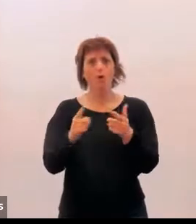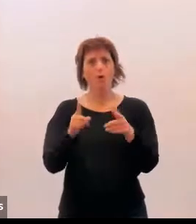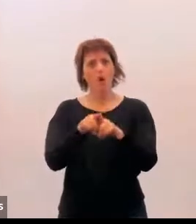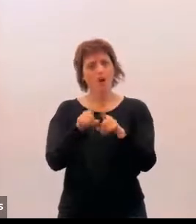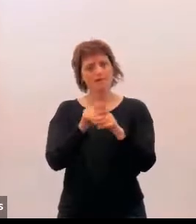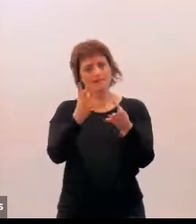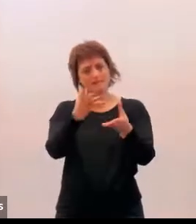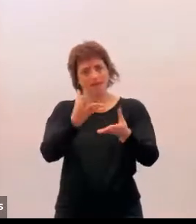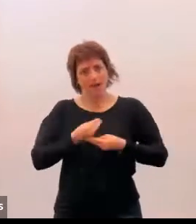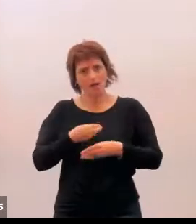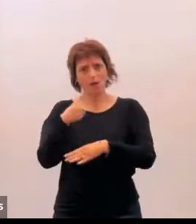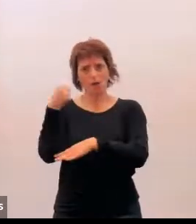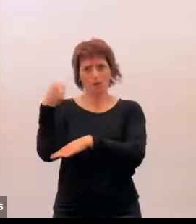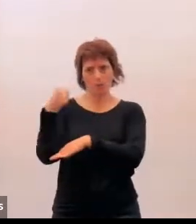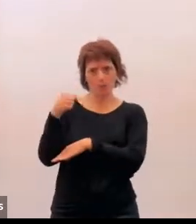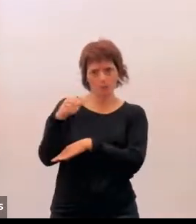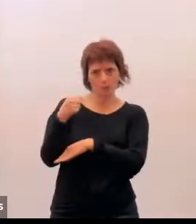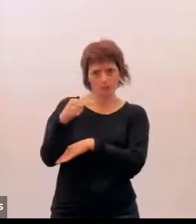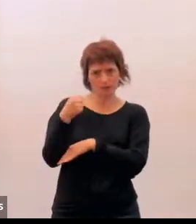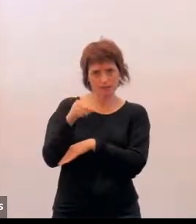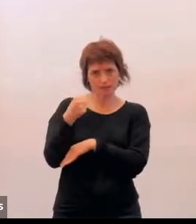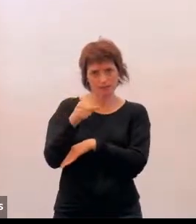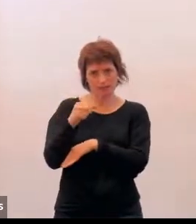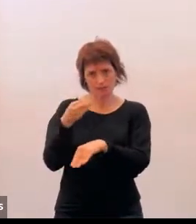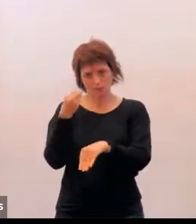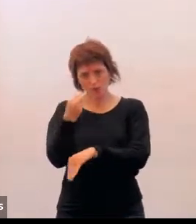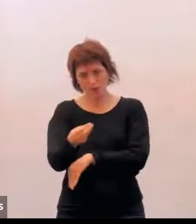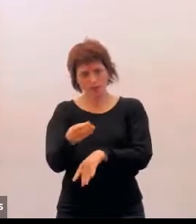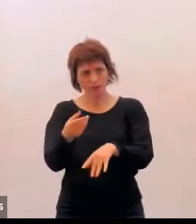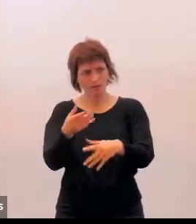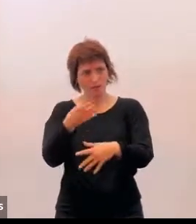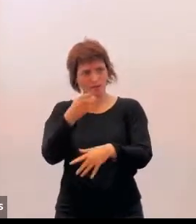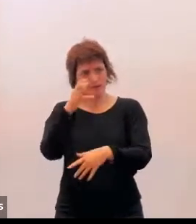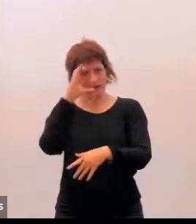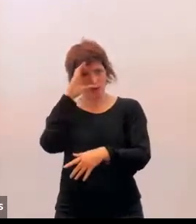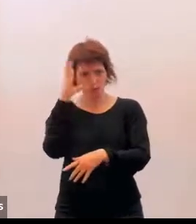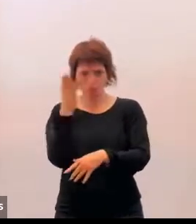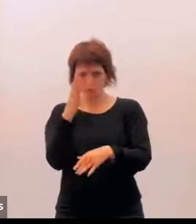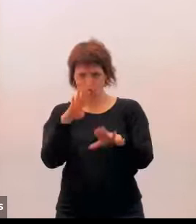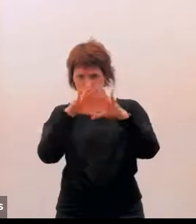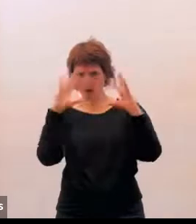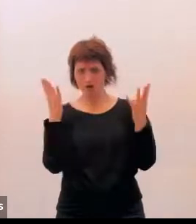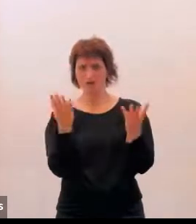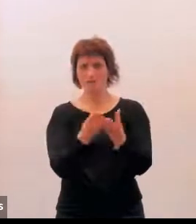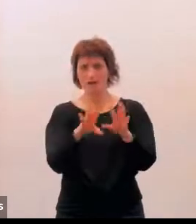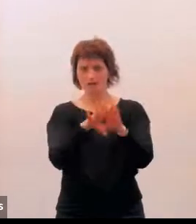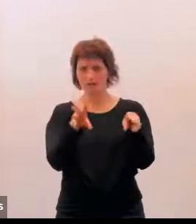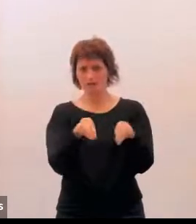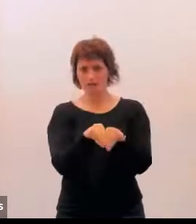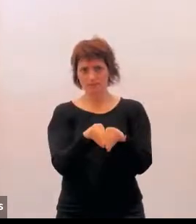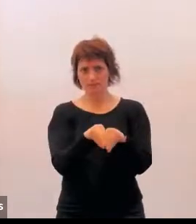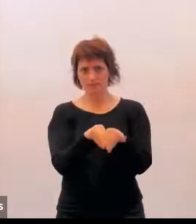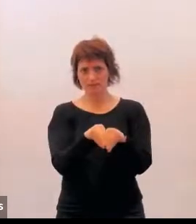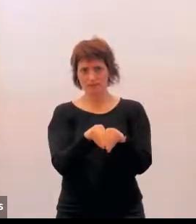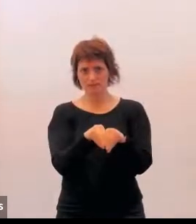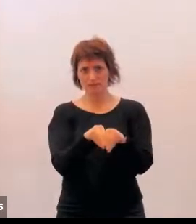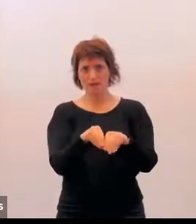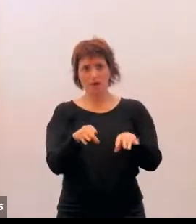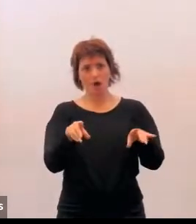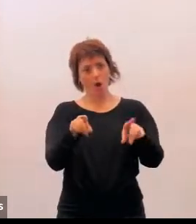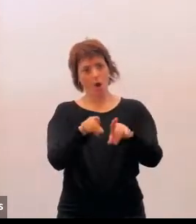accueil unique qui permette une écoute des besoins globaux des familles et des